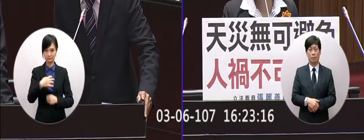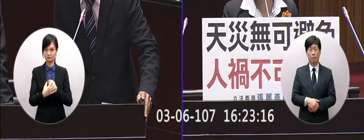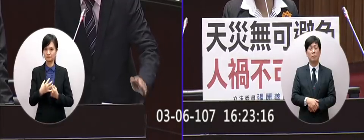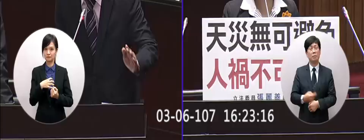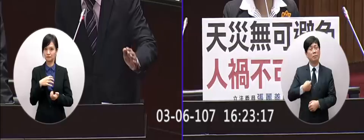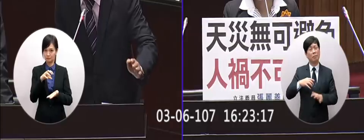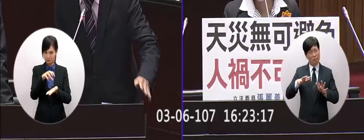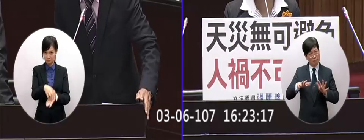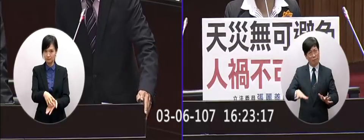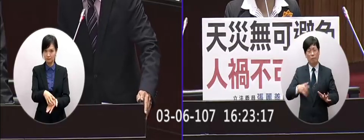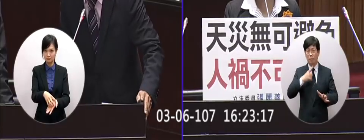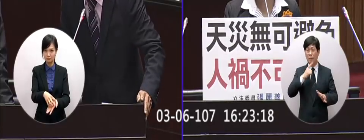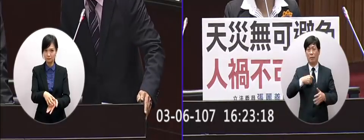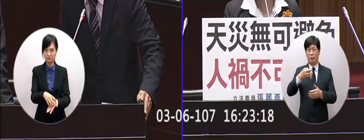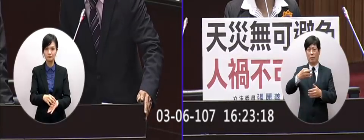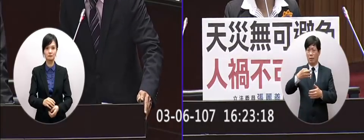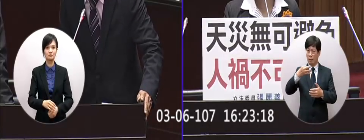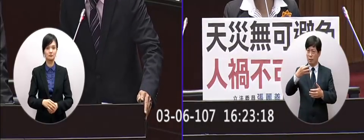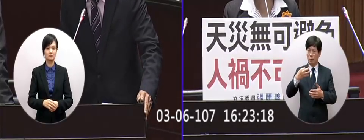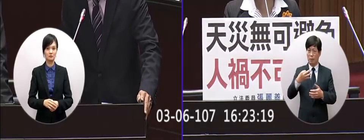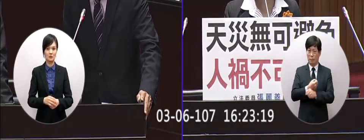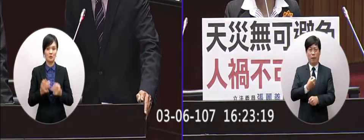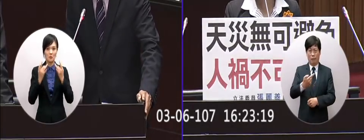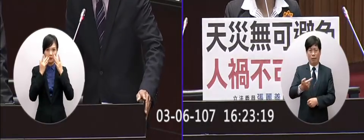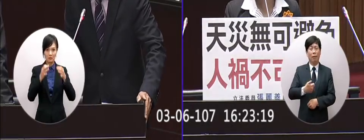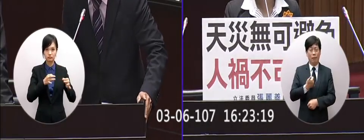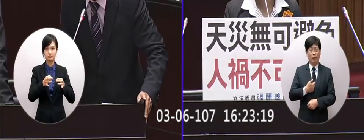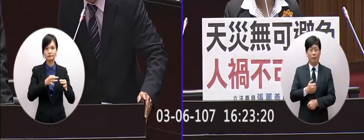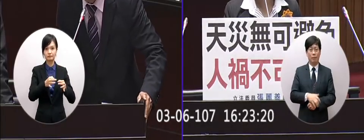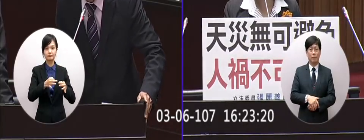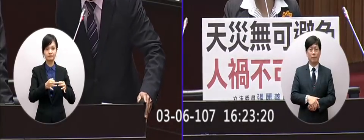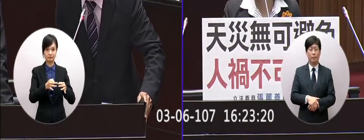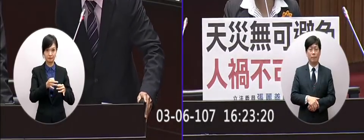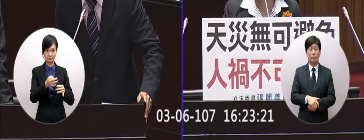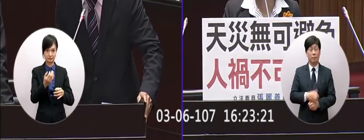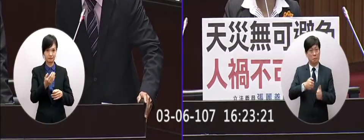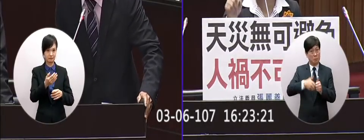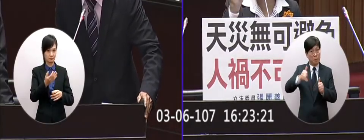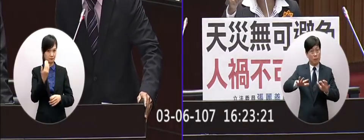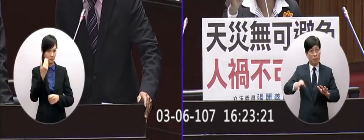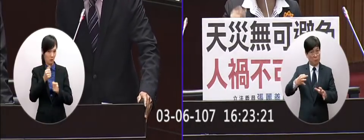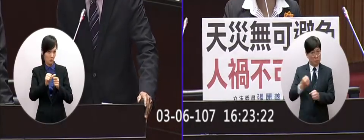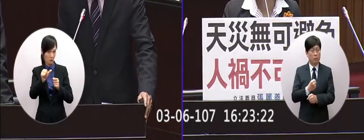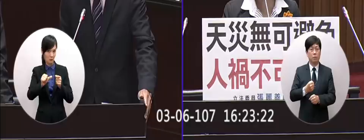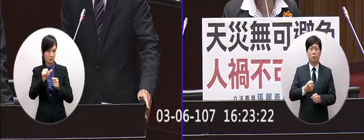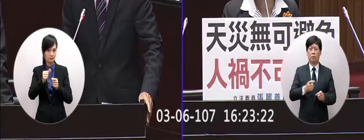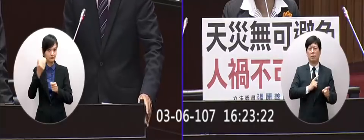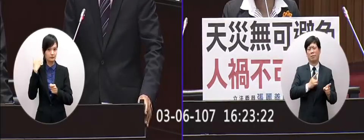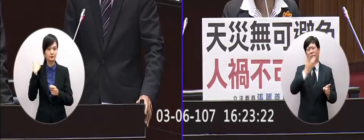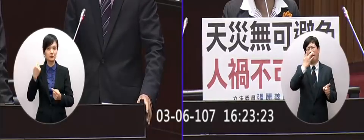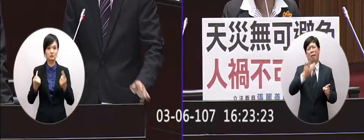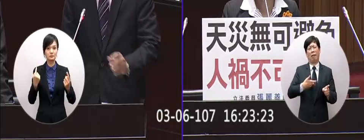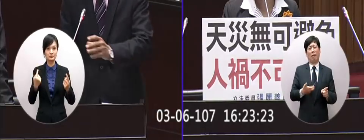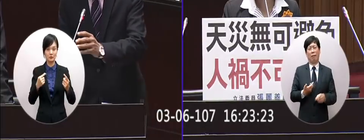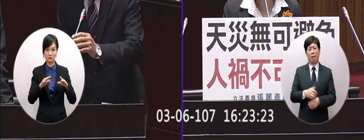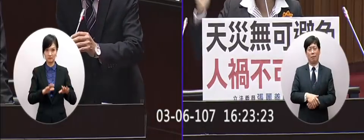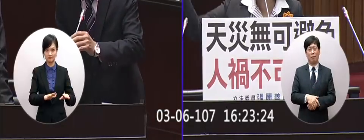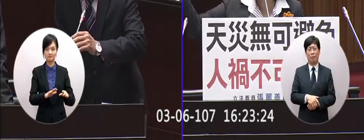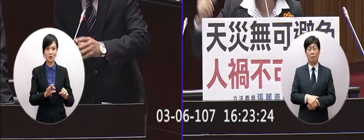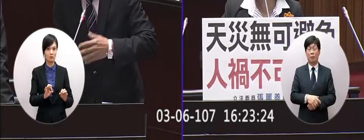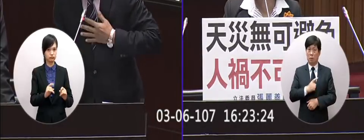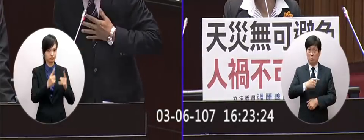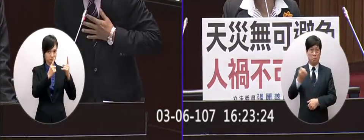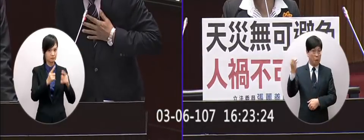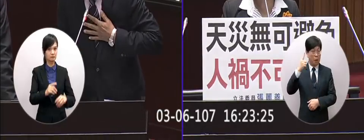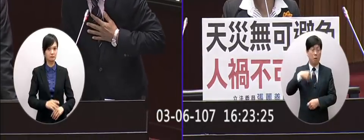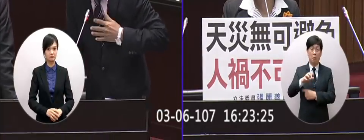我现在已经减少了。 蔬菜批发市场的价格。 副主委， 在比过去 现在已经减少了。我说你吃饼，咱米给就是安尼啦。你有